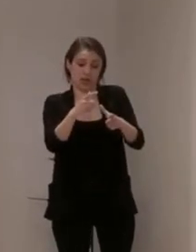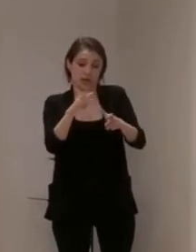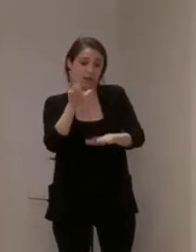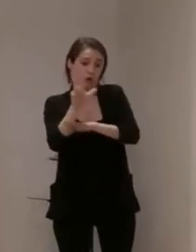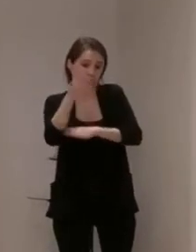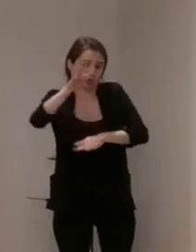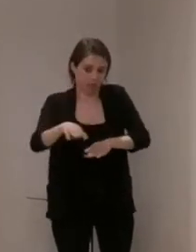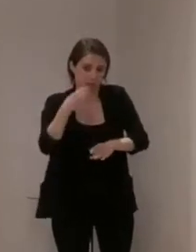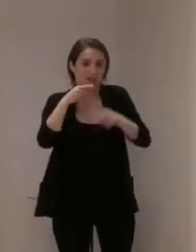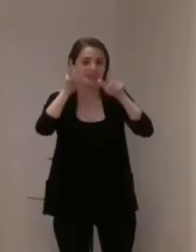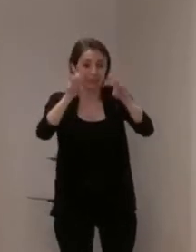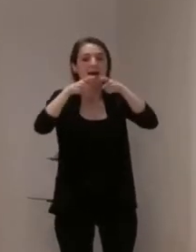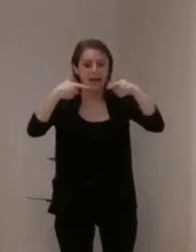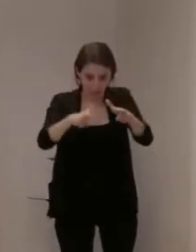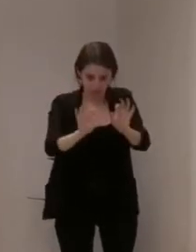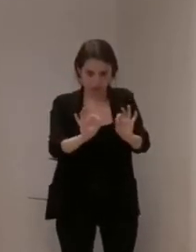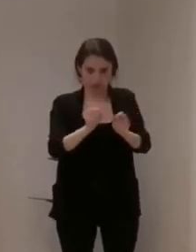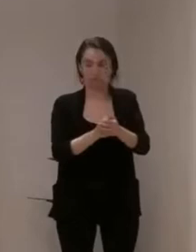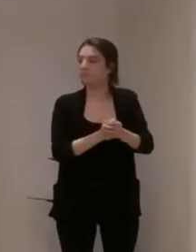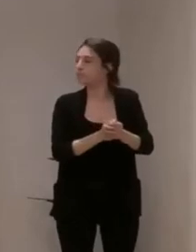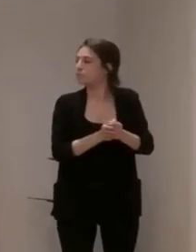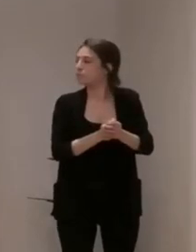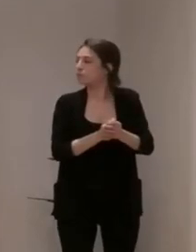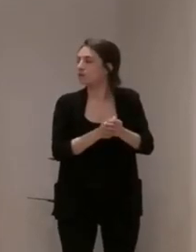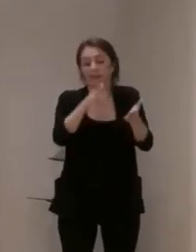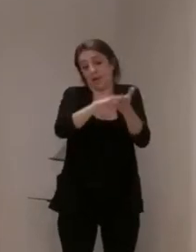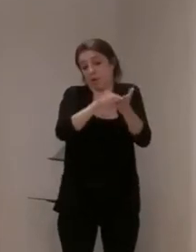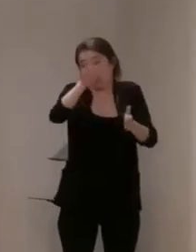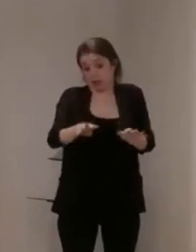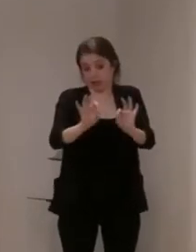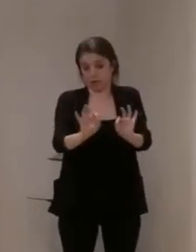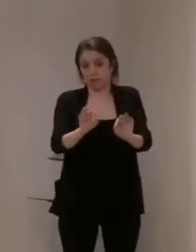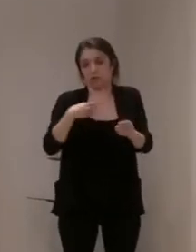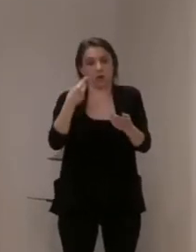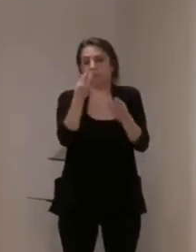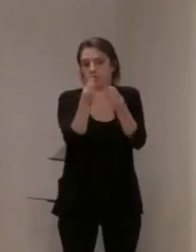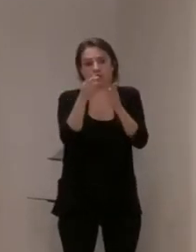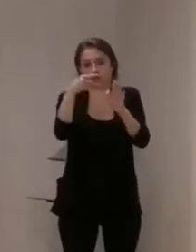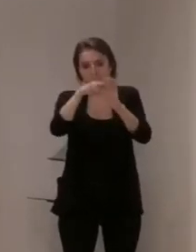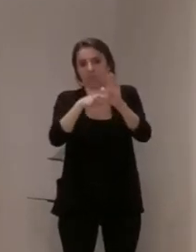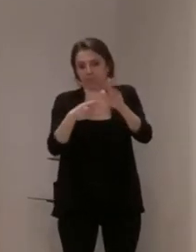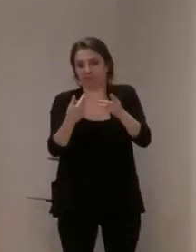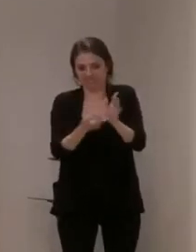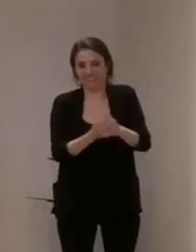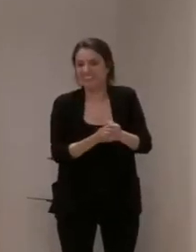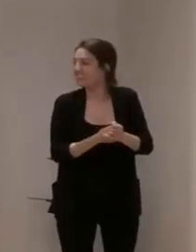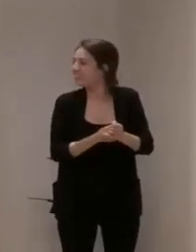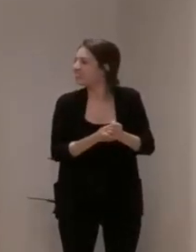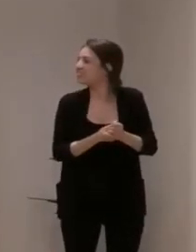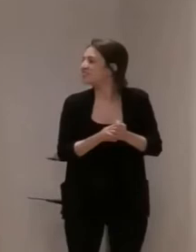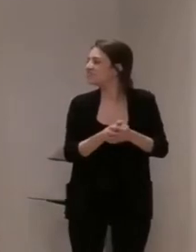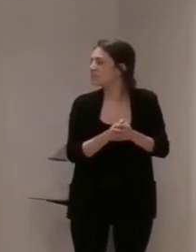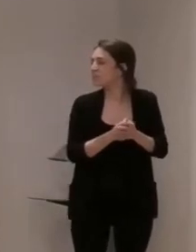d'Advocats de Catalunya. Tot plegat molt llarg, però dic que el Josep té moltes coses per explicar-nos avui. Josep, bona tarda. Obre el